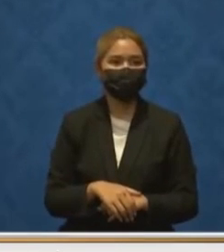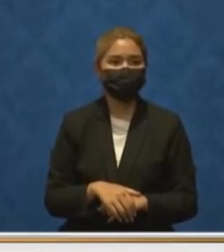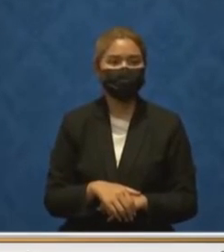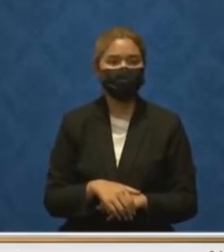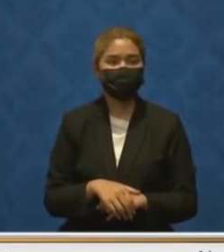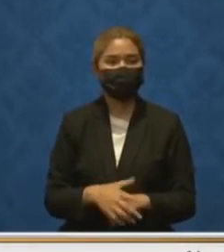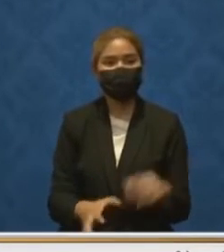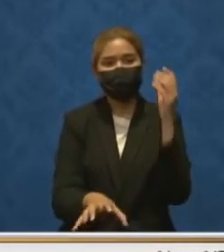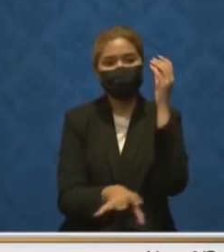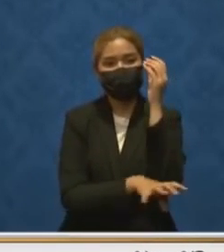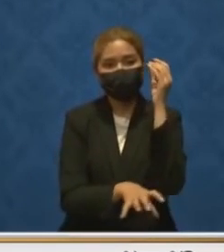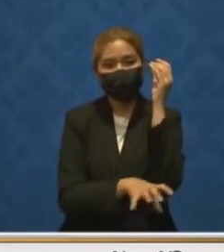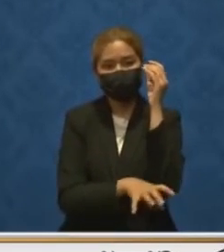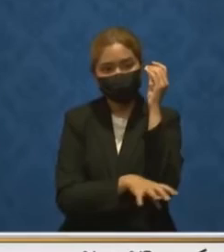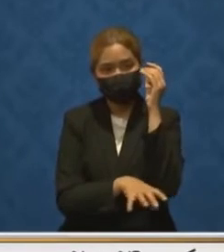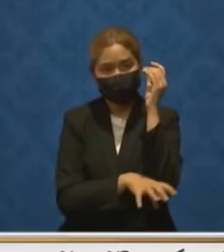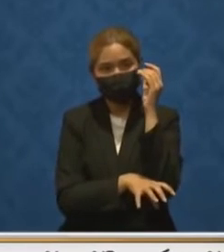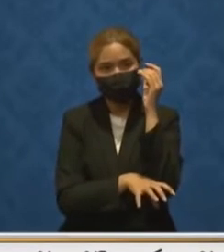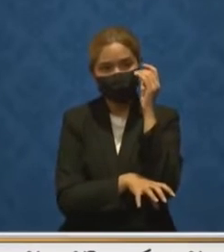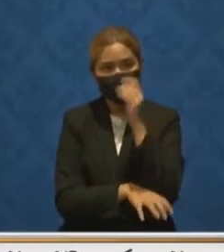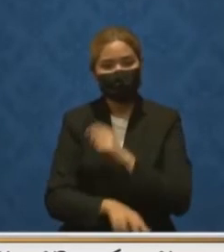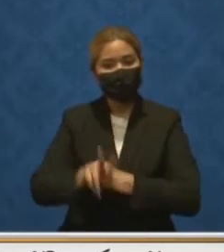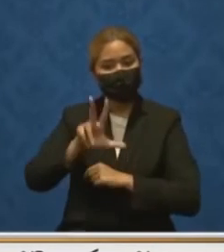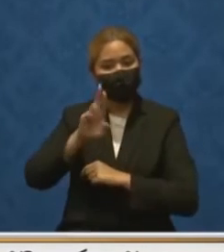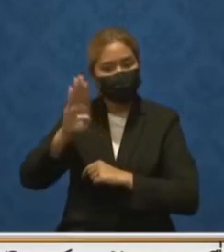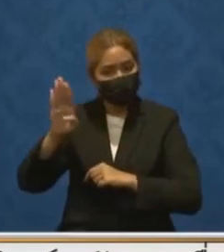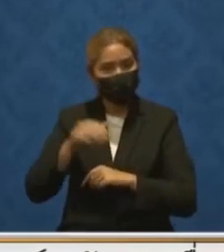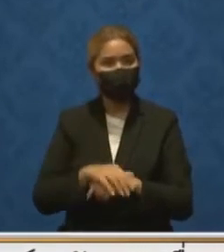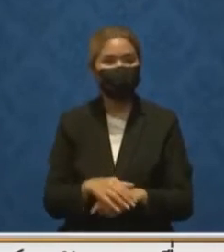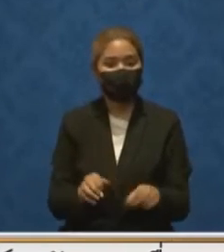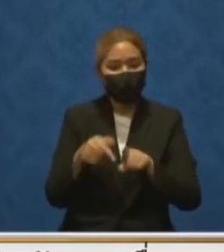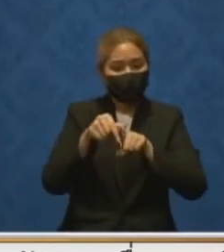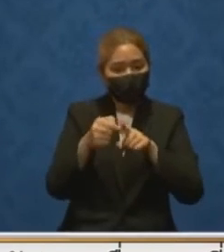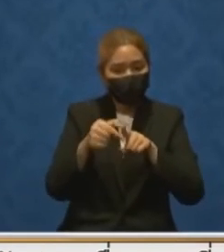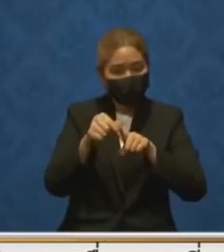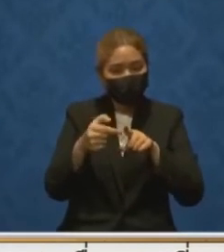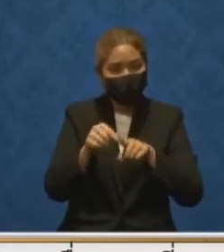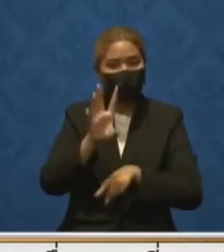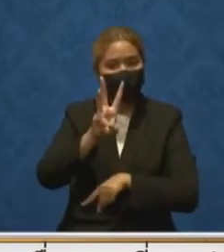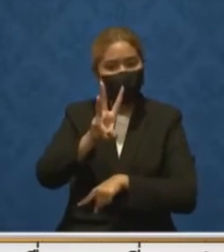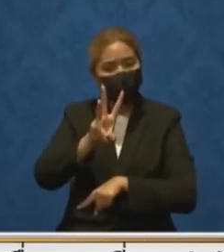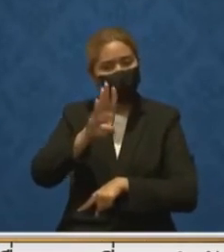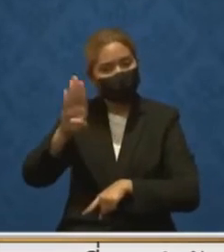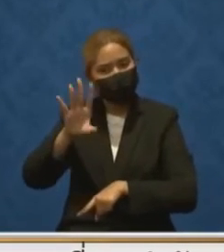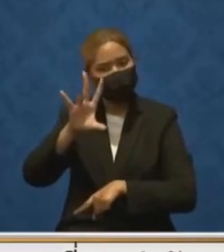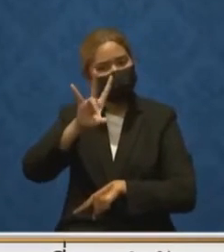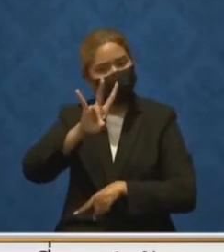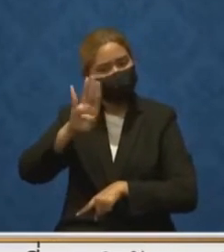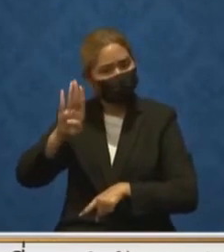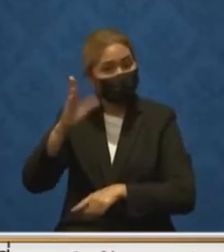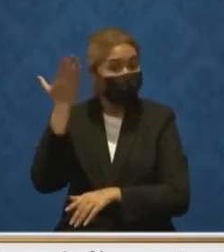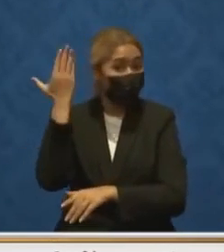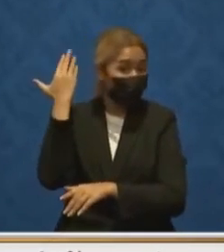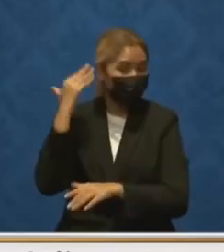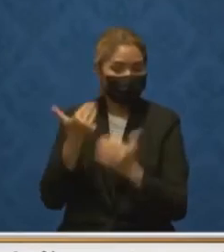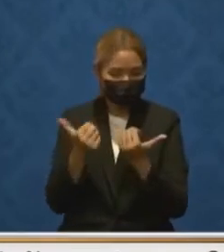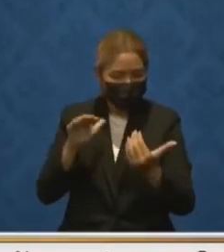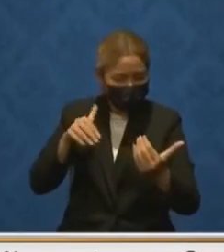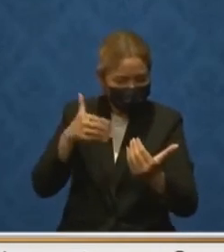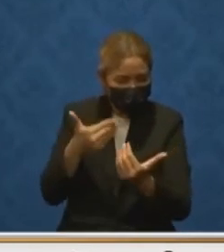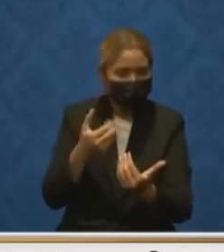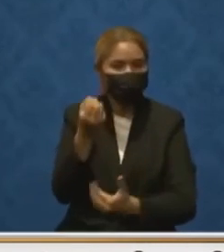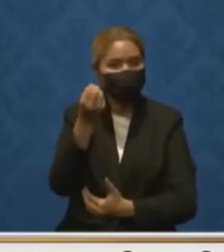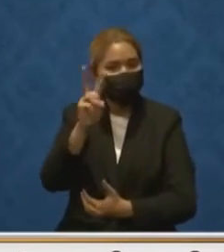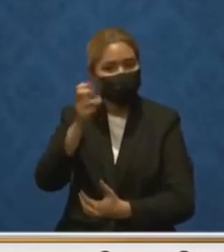ากบาทกา มาตั้งหลายปีเข้าโพท 6-7 บาทเดียนี้ 12-13-14าทแล้ครั